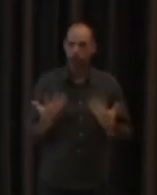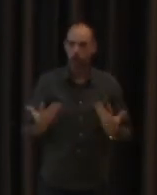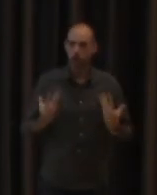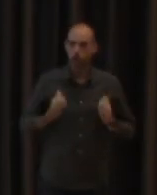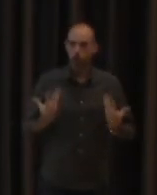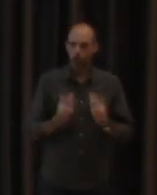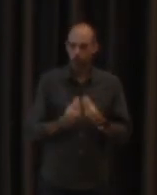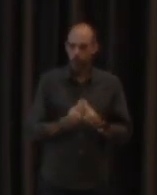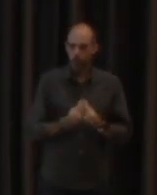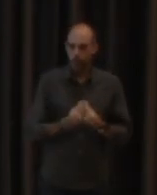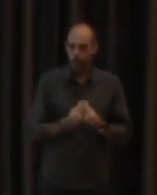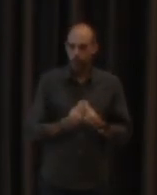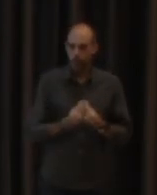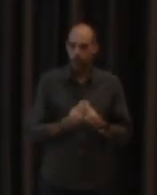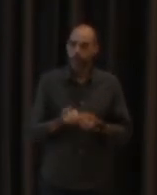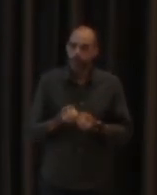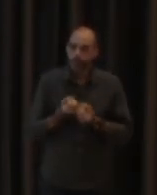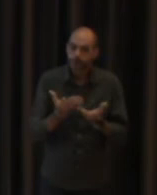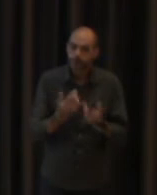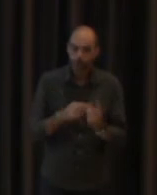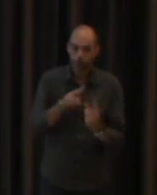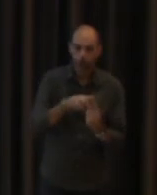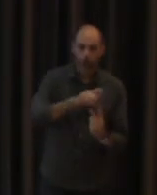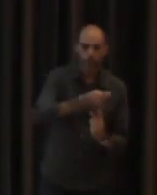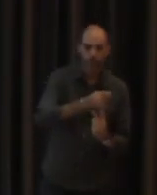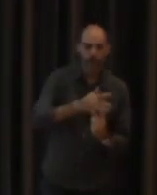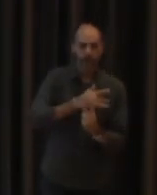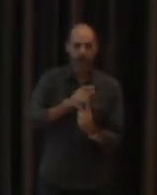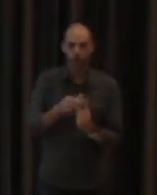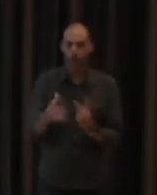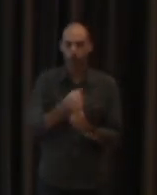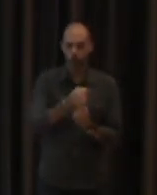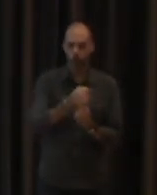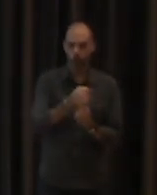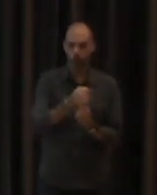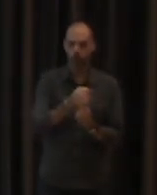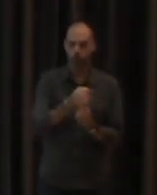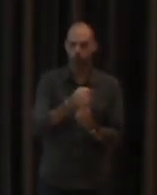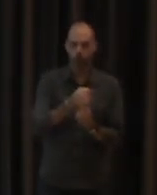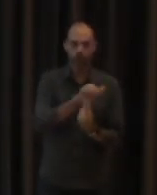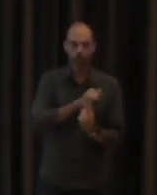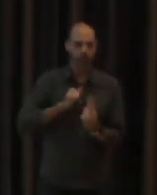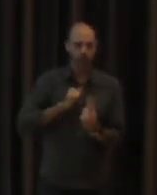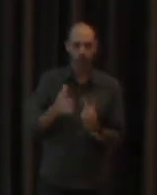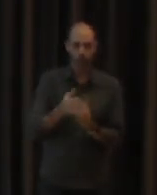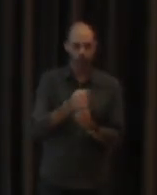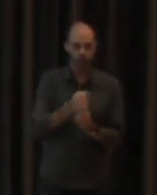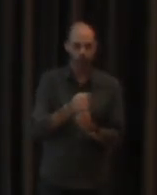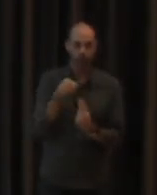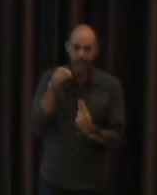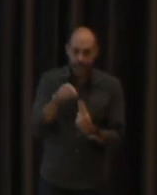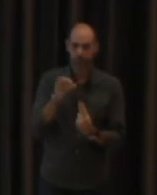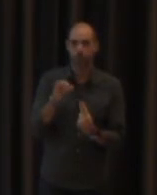9a predica d'en Pere i de la Maria com un tot, no pas individualment. És un predicat